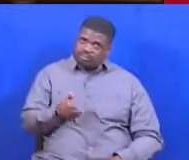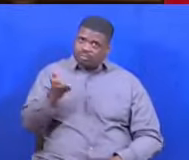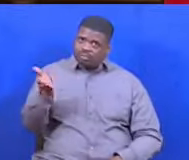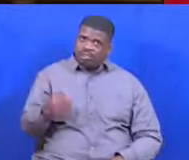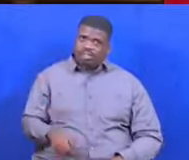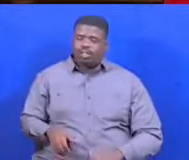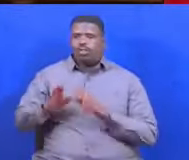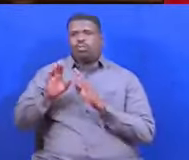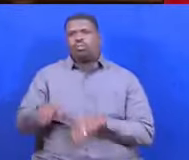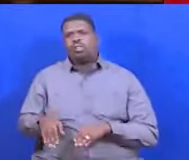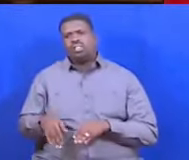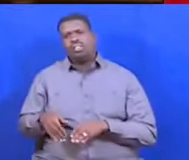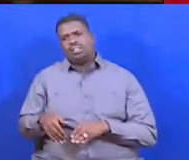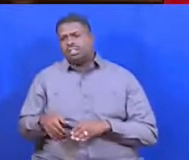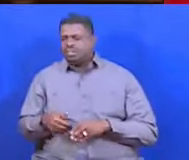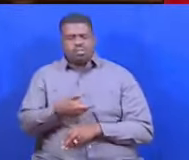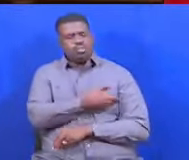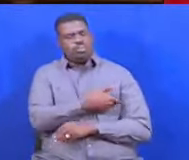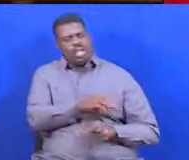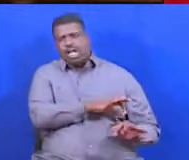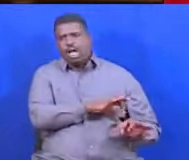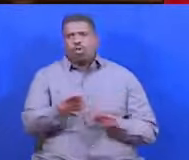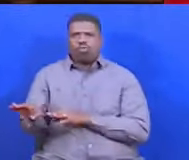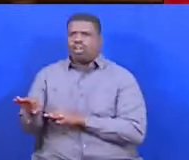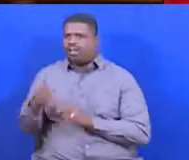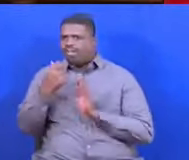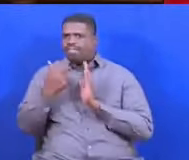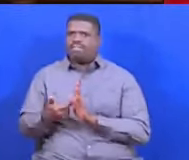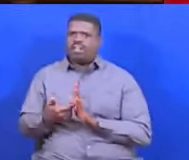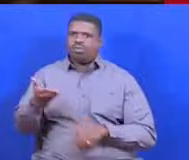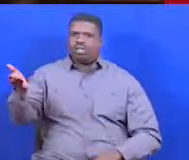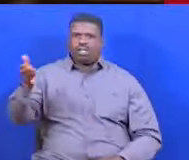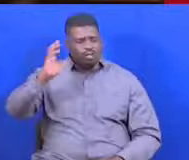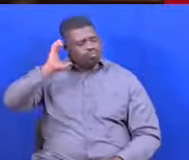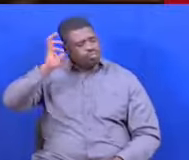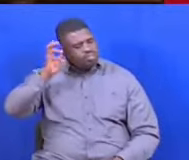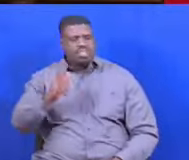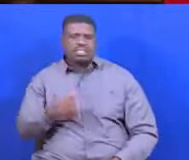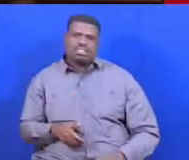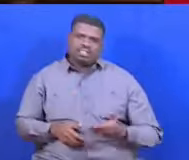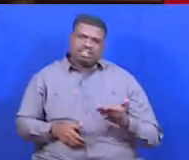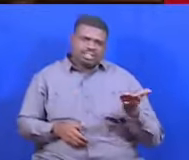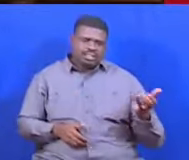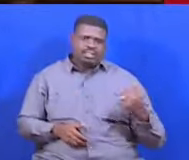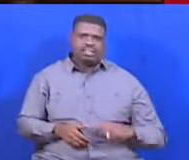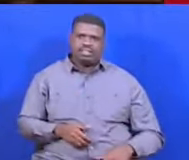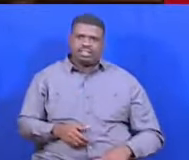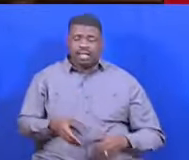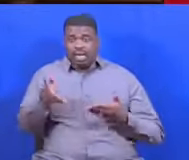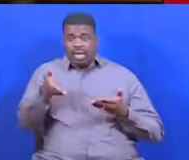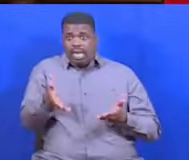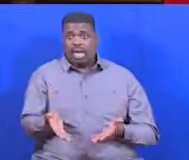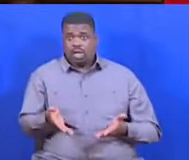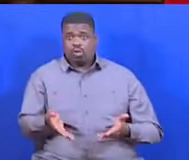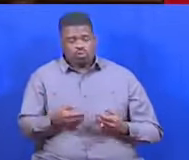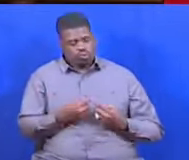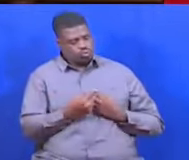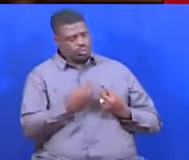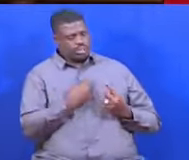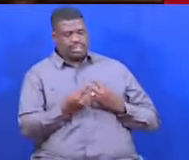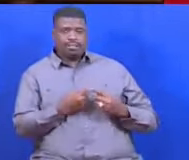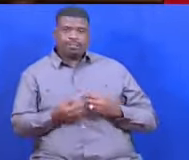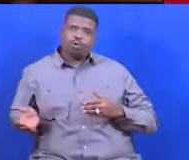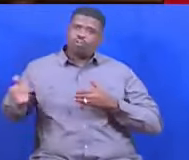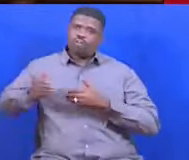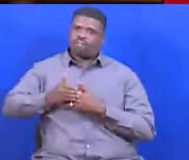Tubakize tu mahospitali ya rufaa kama haya mahospitali ya Muhimbili, ya wapi. Leo hii ukisema